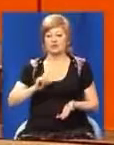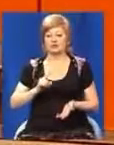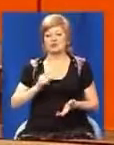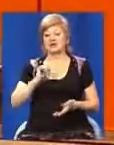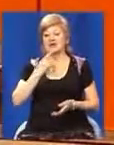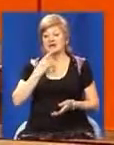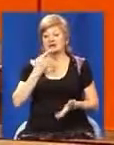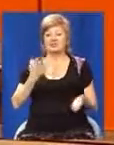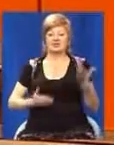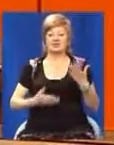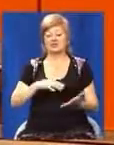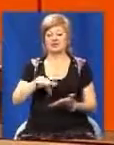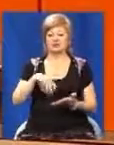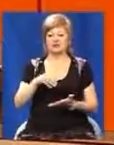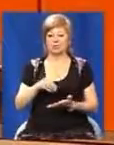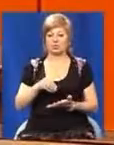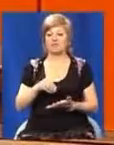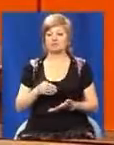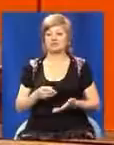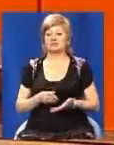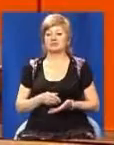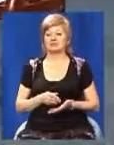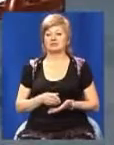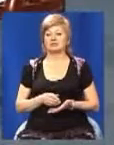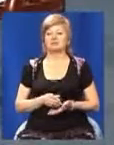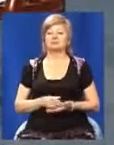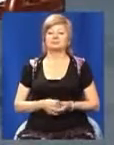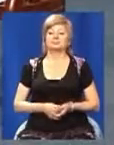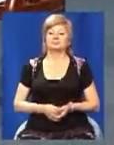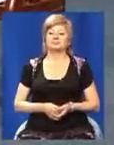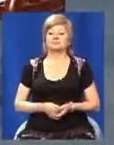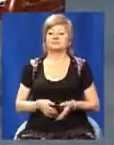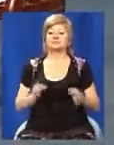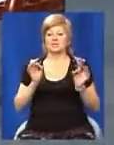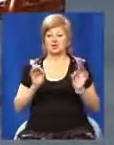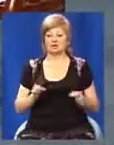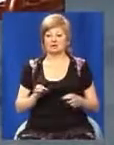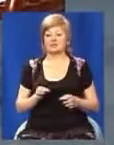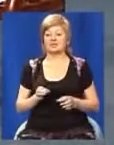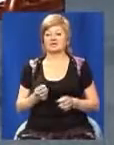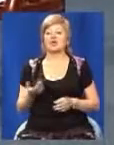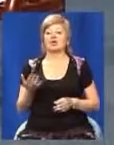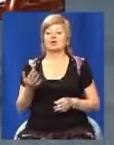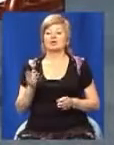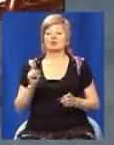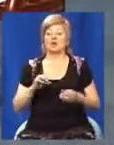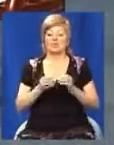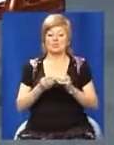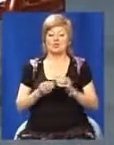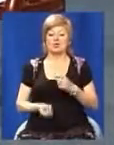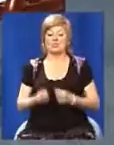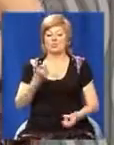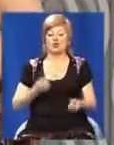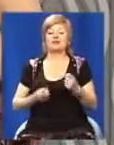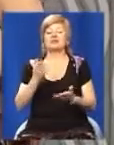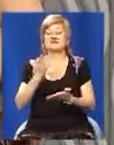конфету, не дав йому тортика, не дав йому пирога, не дав йому черешню, не дав йому... Правда? Скільки проблем у собак, виявляється,